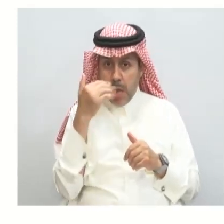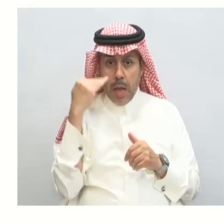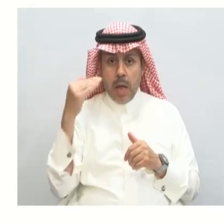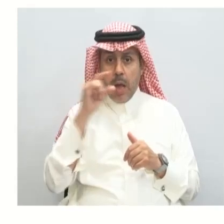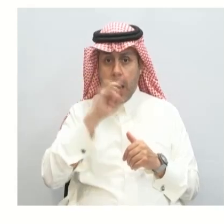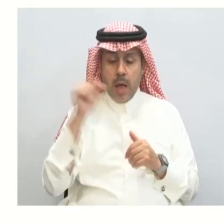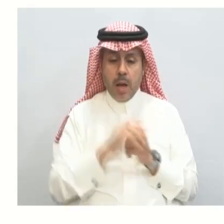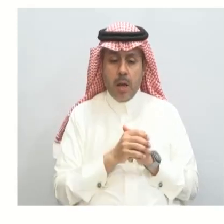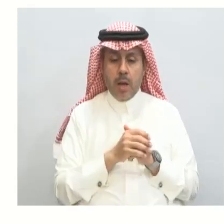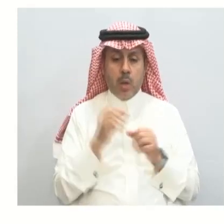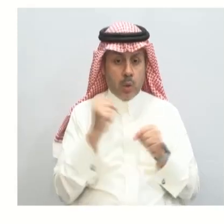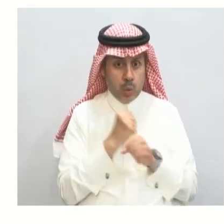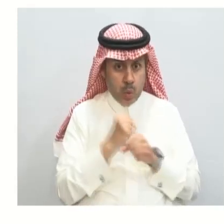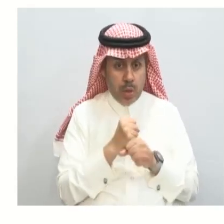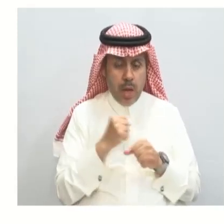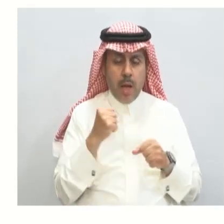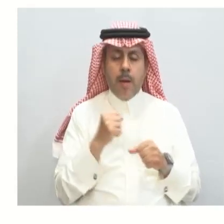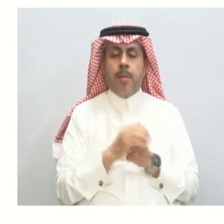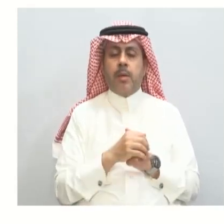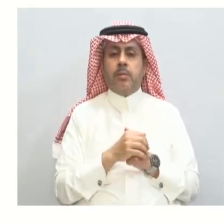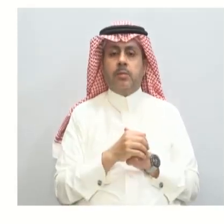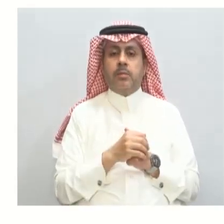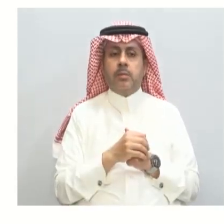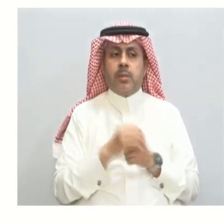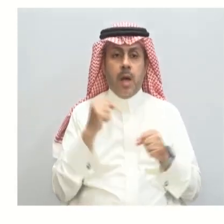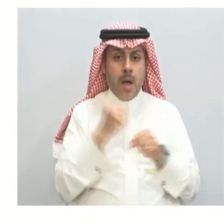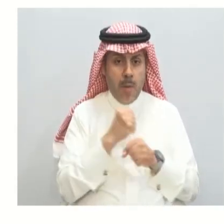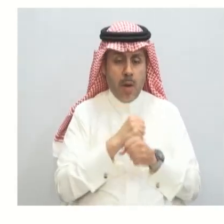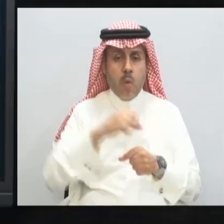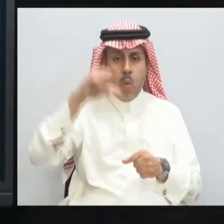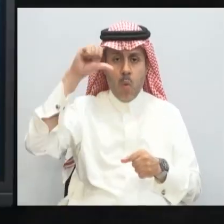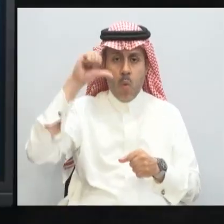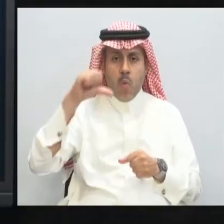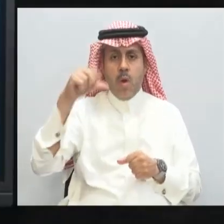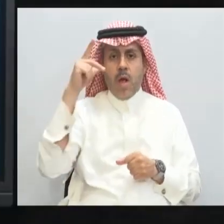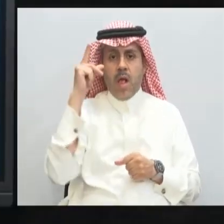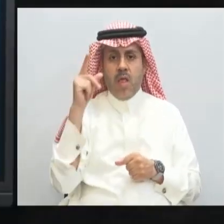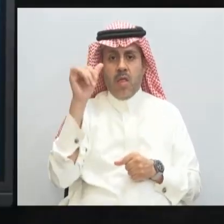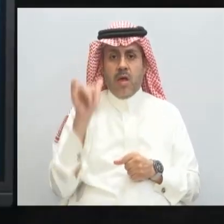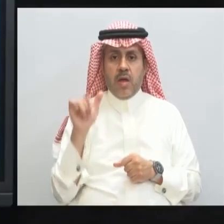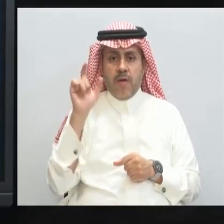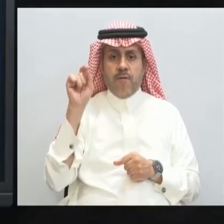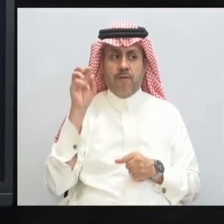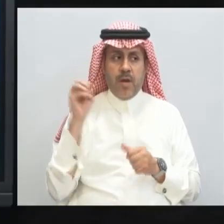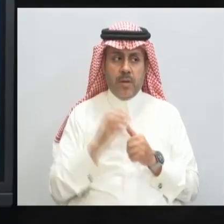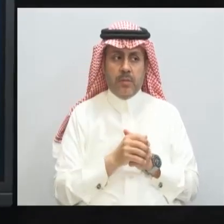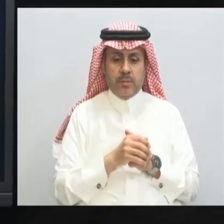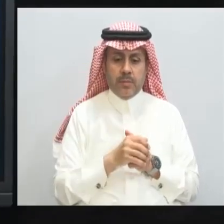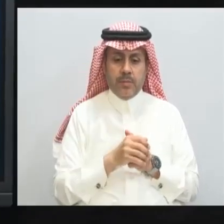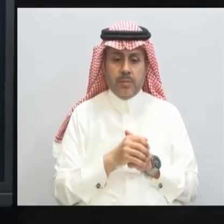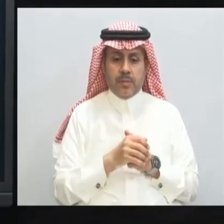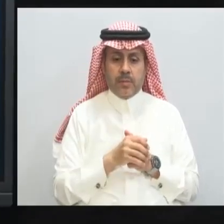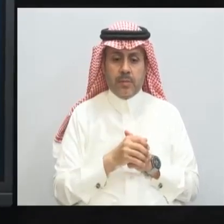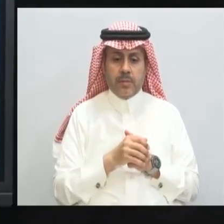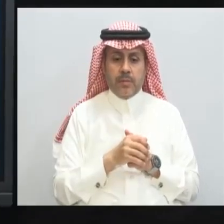وظيفه حينما تحصل على هذه الوظيفه فحينما تعمل وتكافئ على هذا العمل وتاخذ هذا المال مقابل